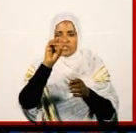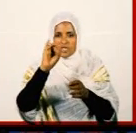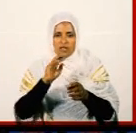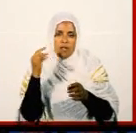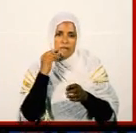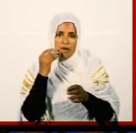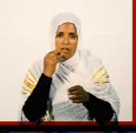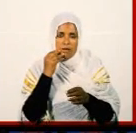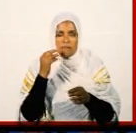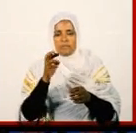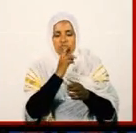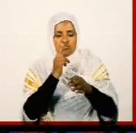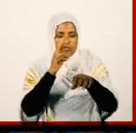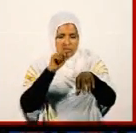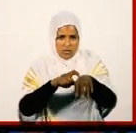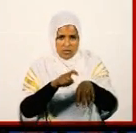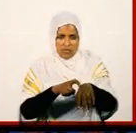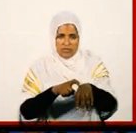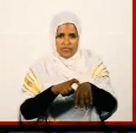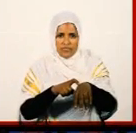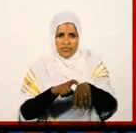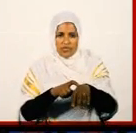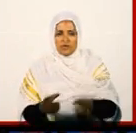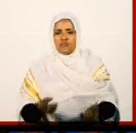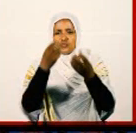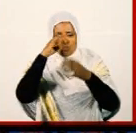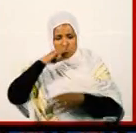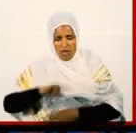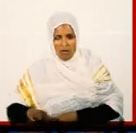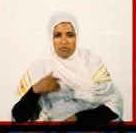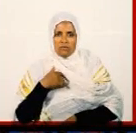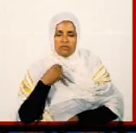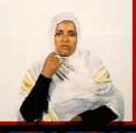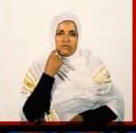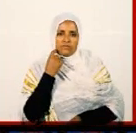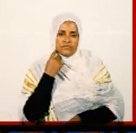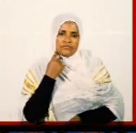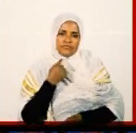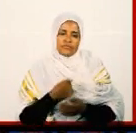በፍልሰታ ለማርያም ጾም ወቅት በርካታ ህፃናት